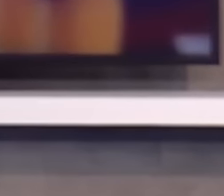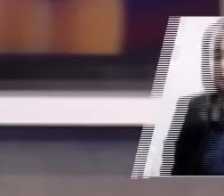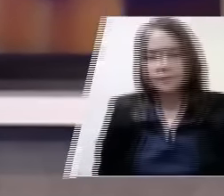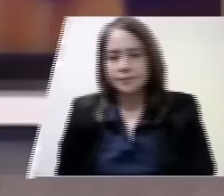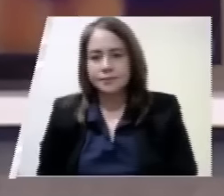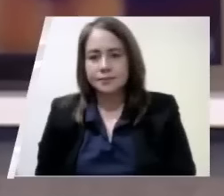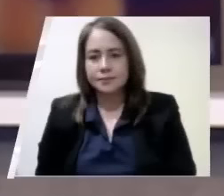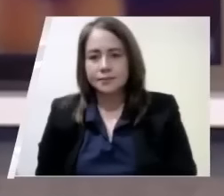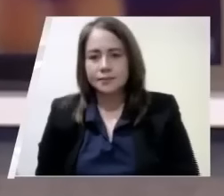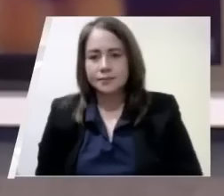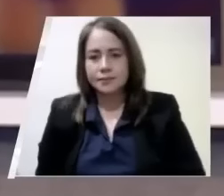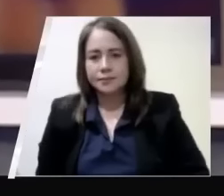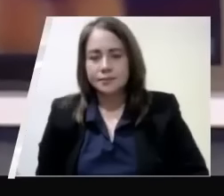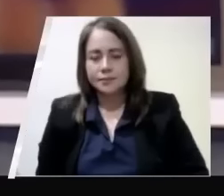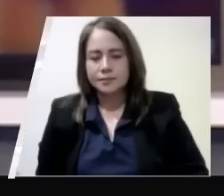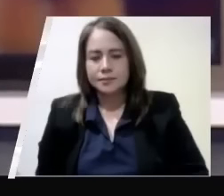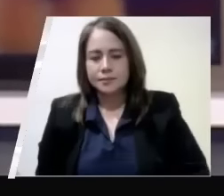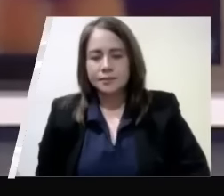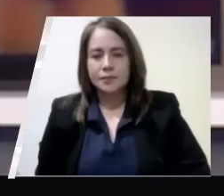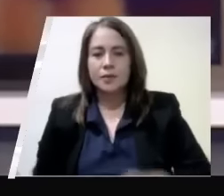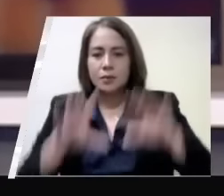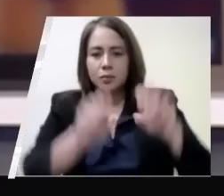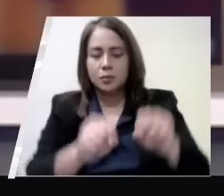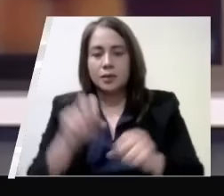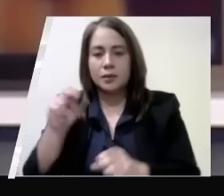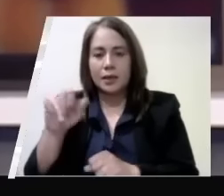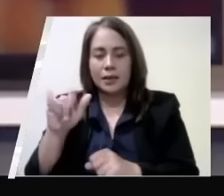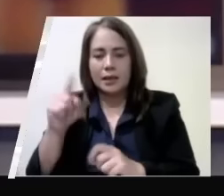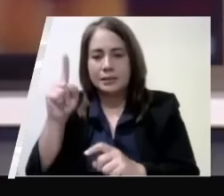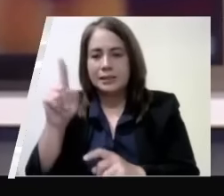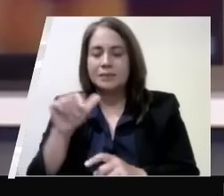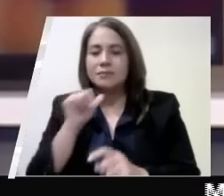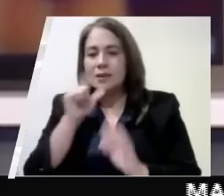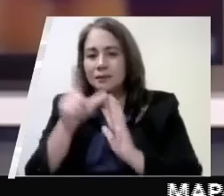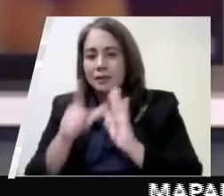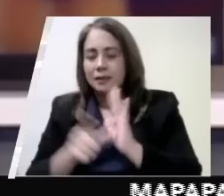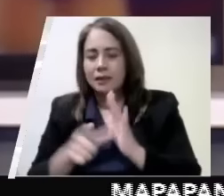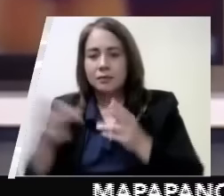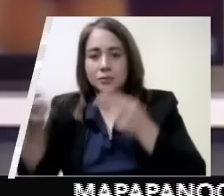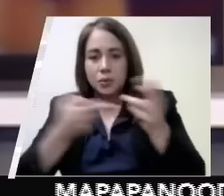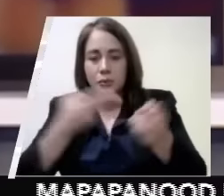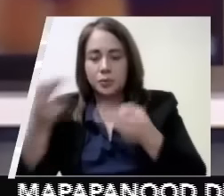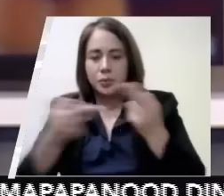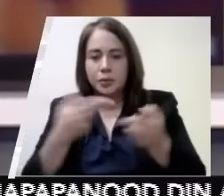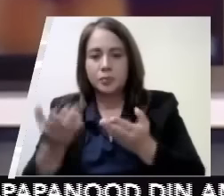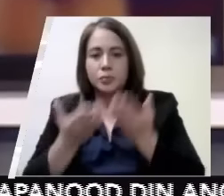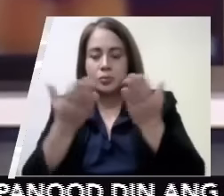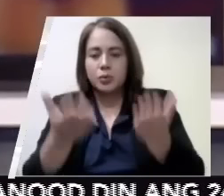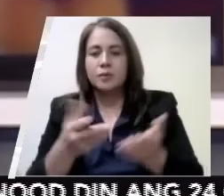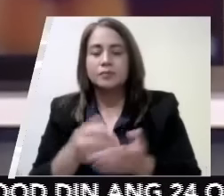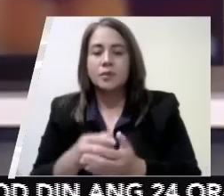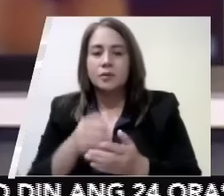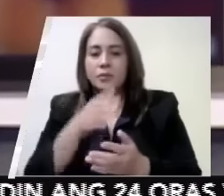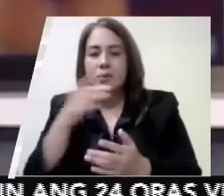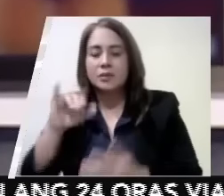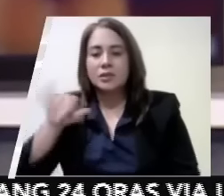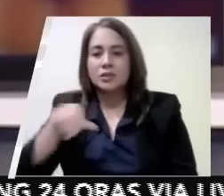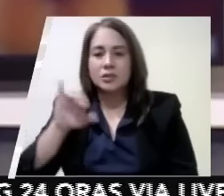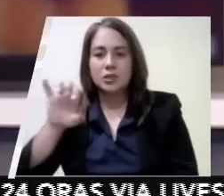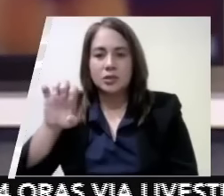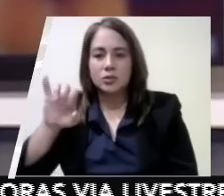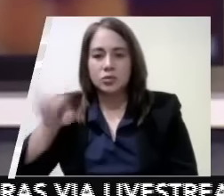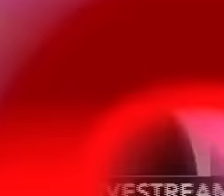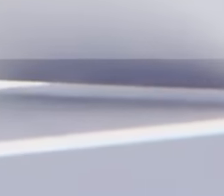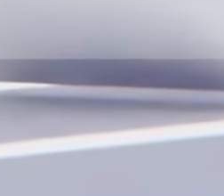Arestado sa Daia ang isang umano'y illegal recruiter na nag-aalok ng trabahong farm worker sa Jeju Island sa South Korea. Nakatutok si